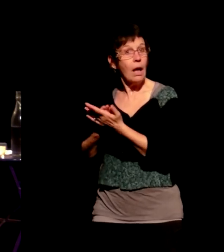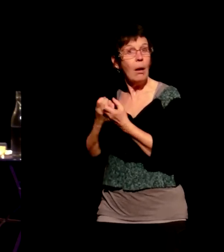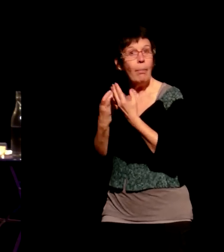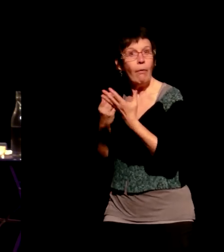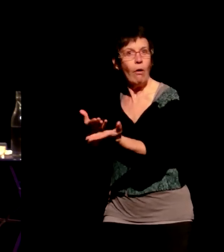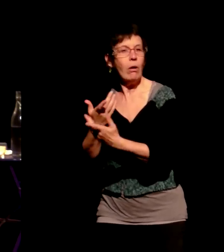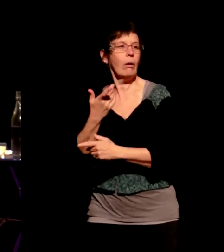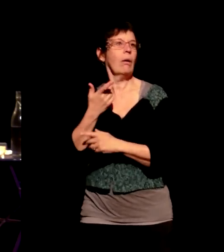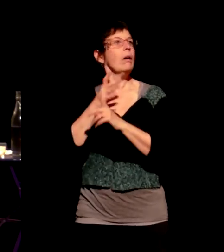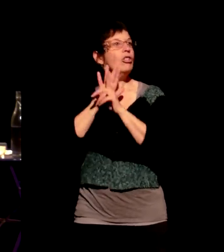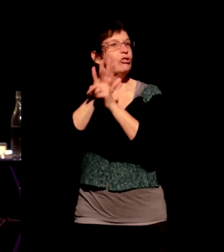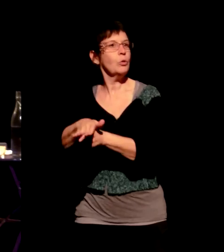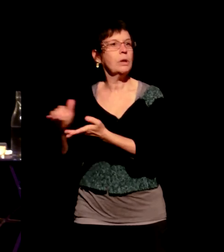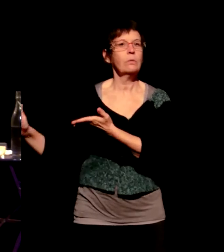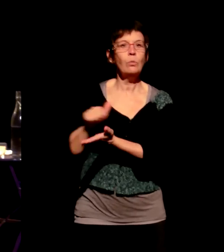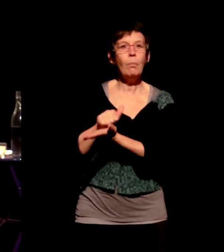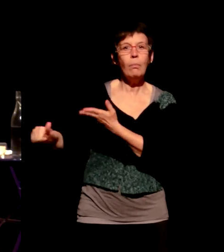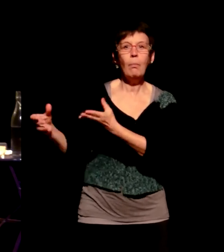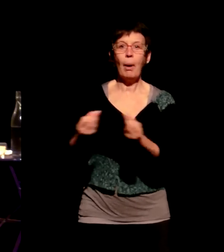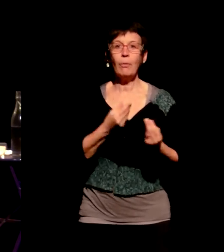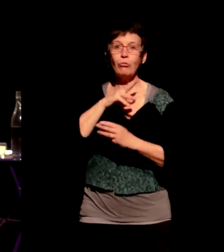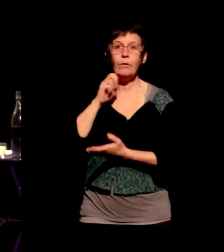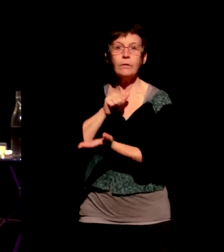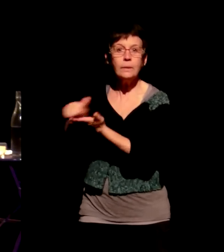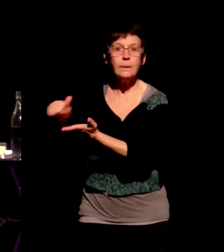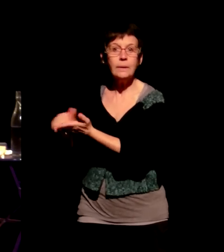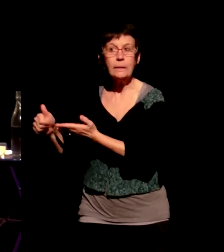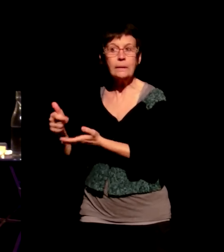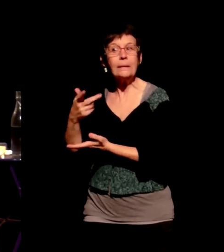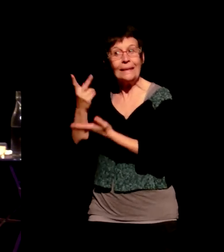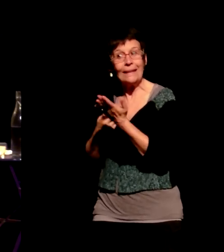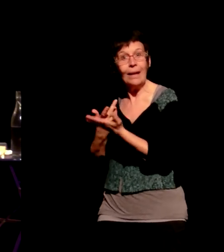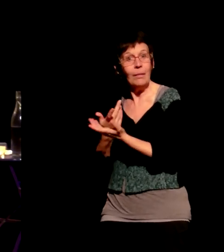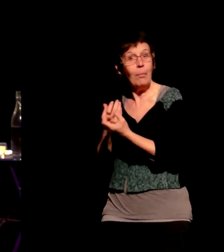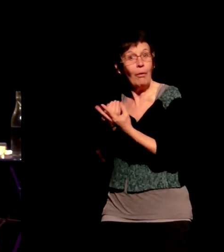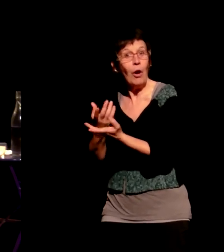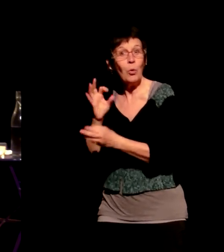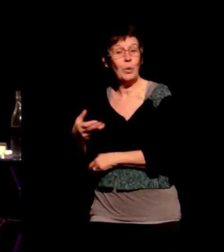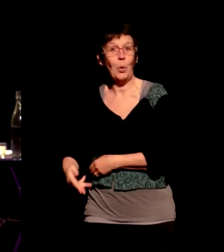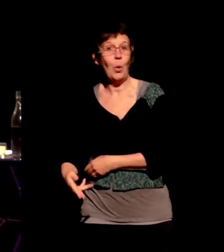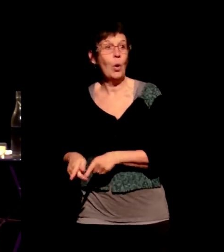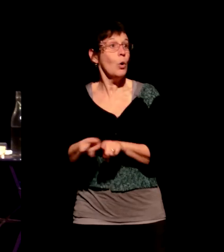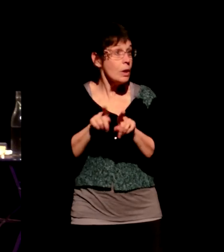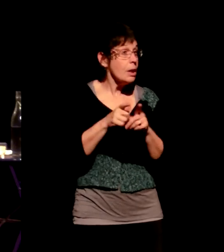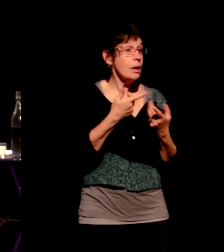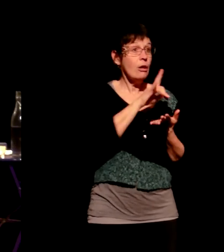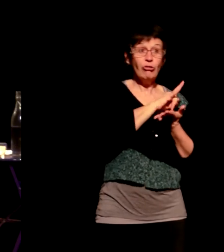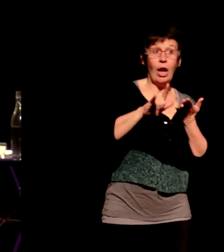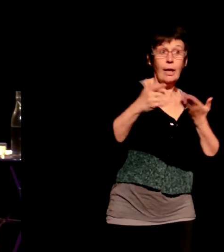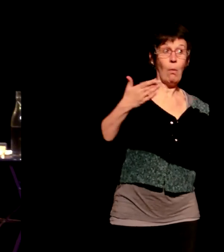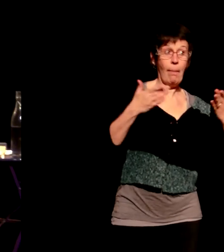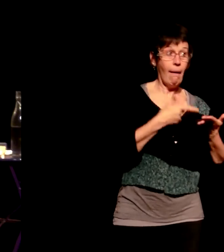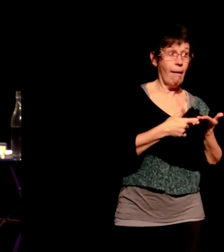un génocide ? Et pour moi la question elle est là, et c'est même pas tellement la question de l'intention. Est-ce que les gens de Charlie Hebdo avaient l'intention de faire